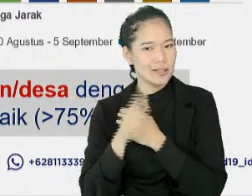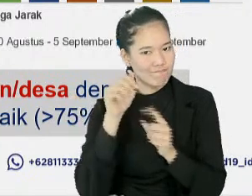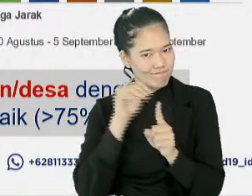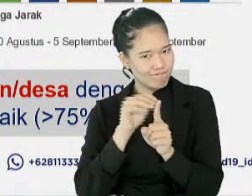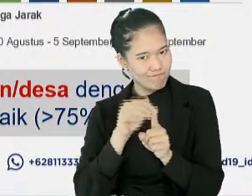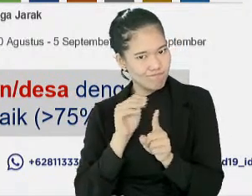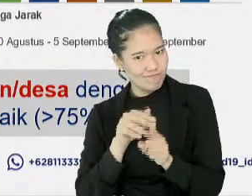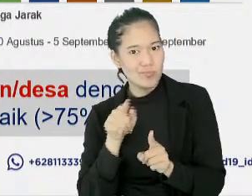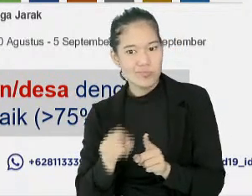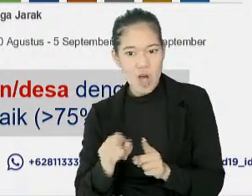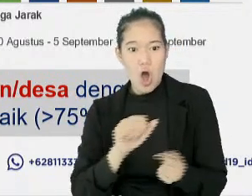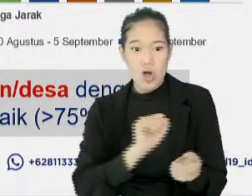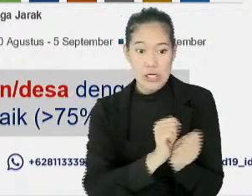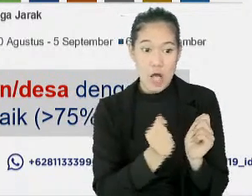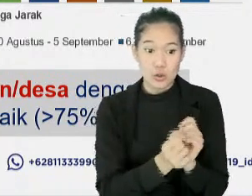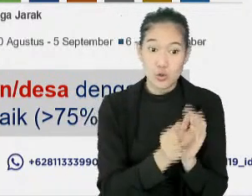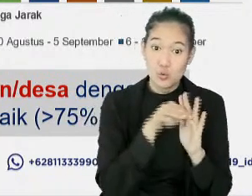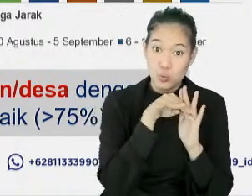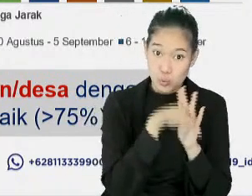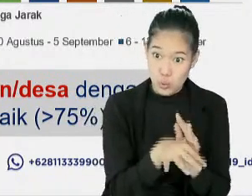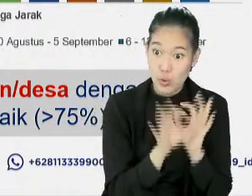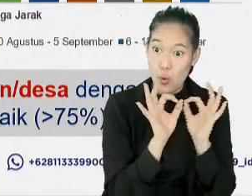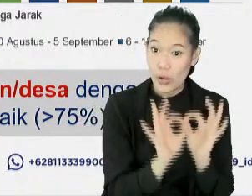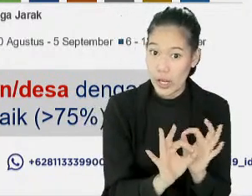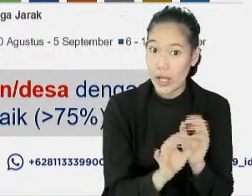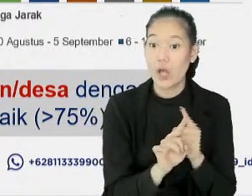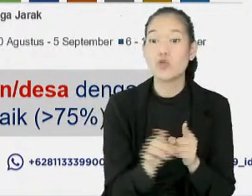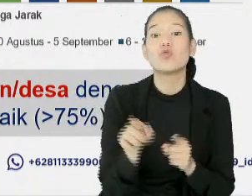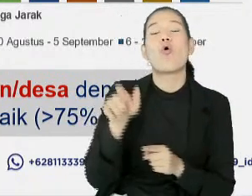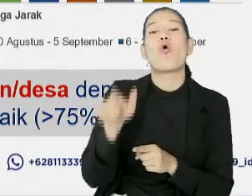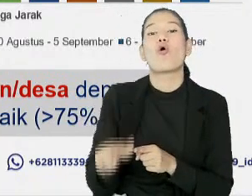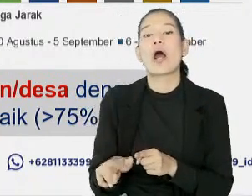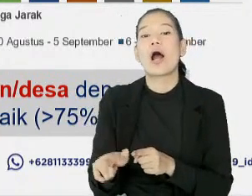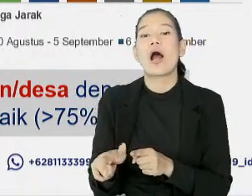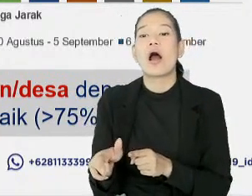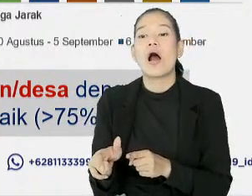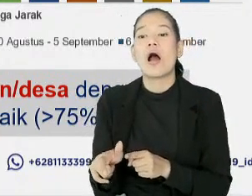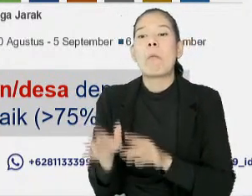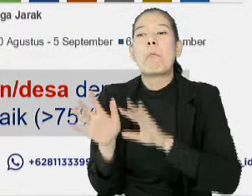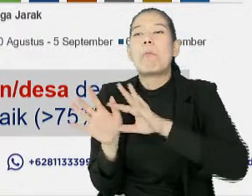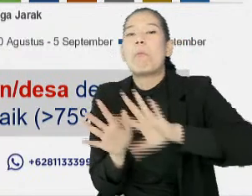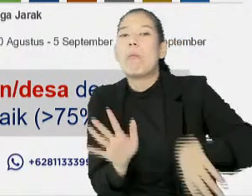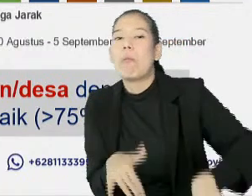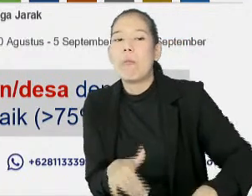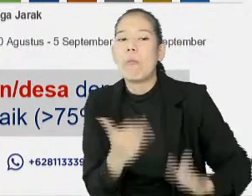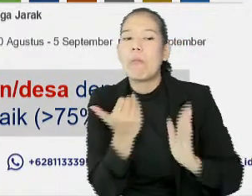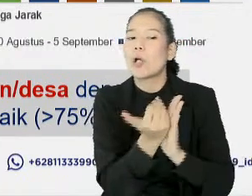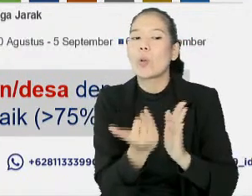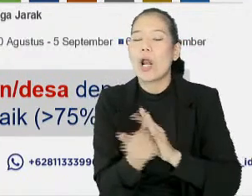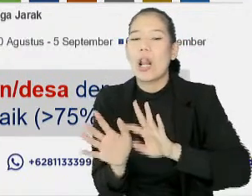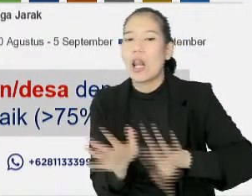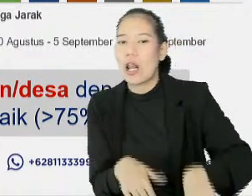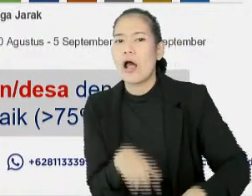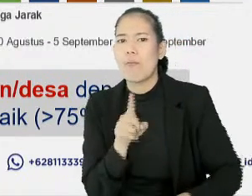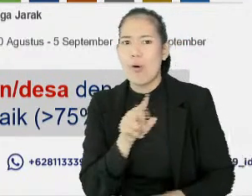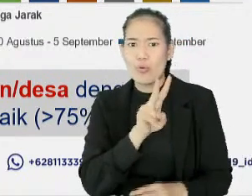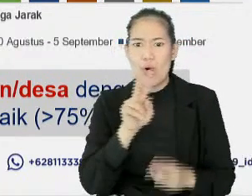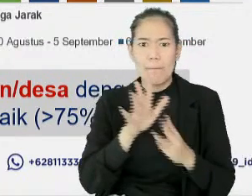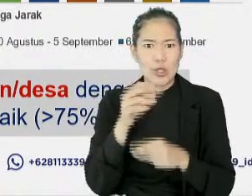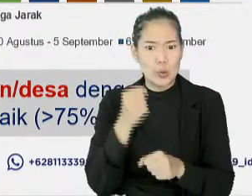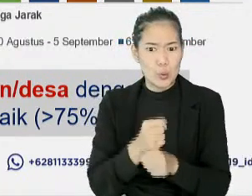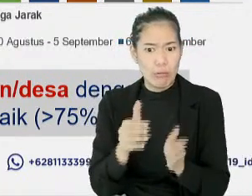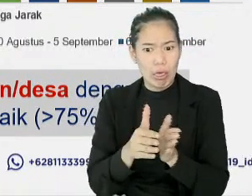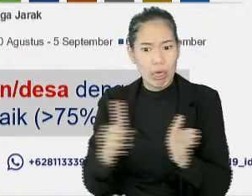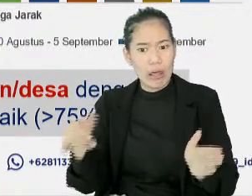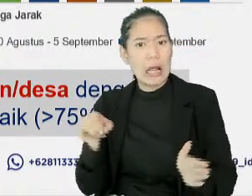sampai penurunan Kasus yang sudah sangat baik terjadi ini membuat kita lengah gitu karena kita bisa melihat dalam dua minggu terakhir